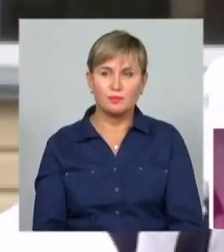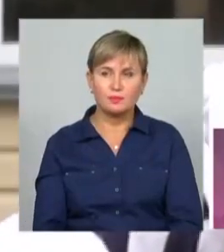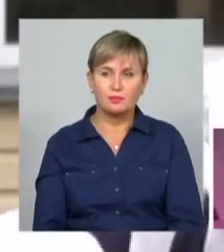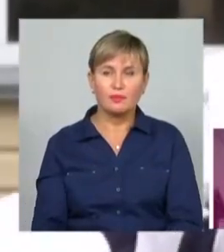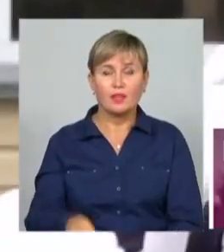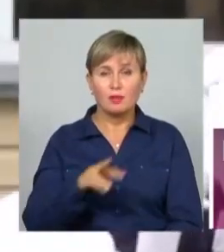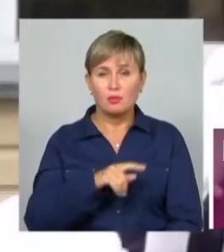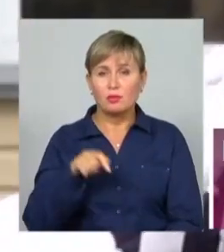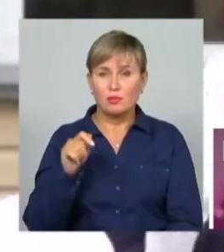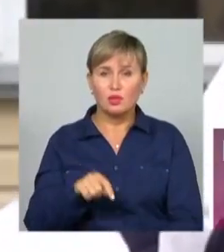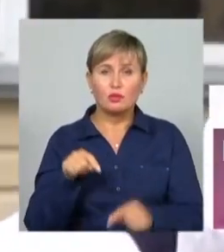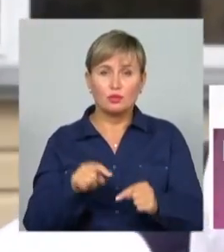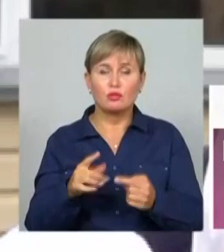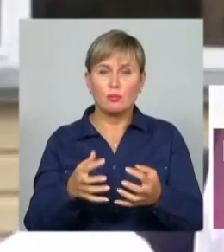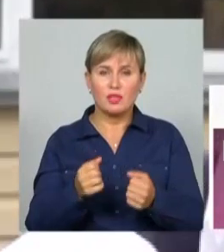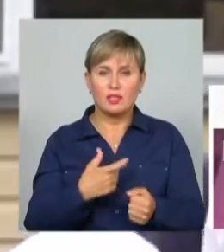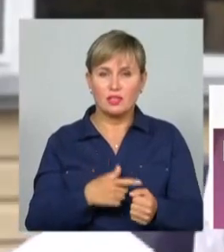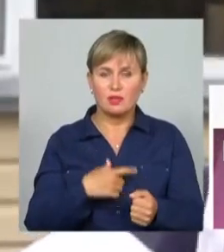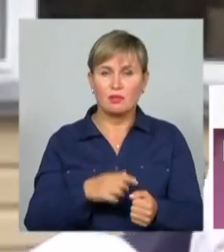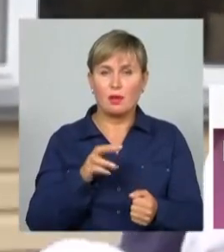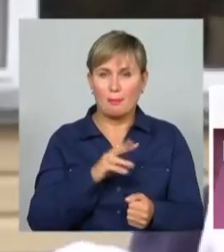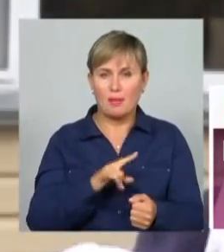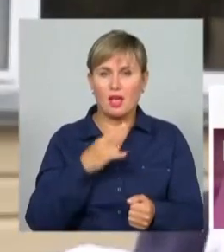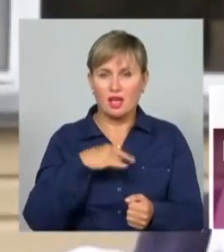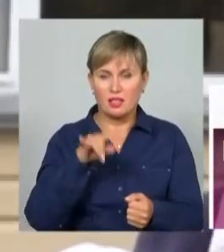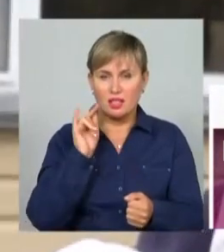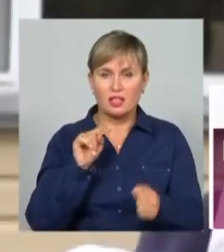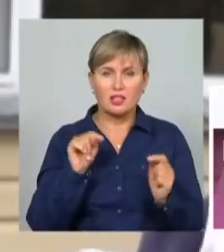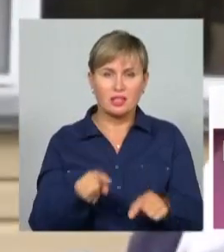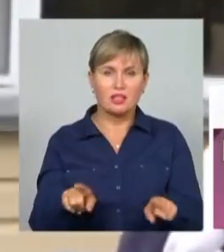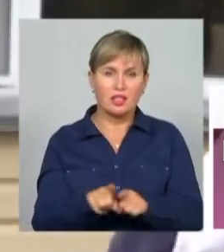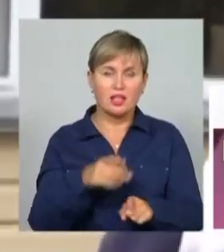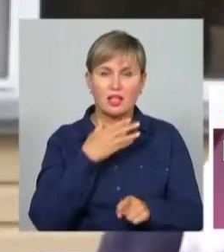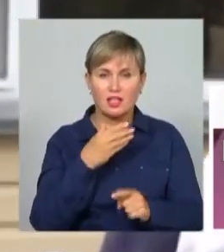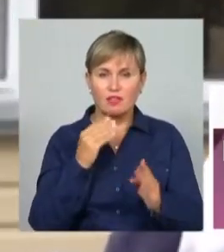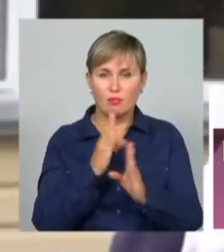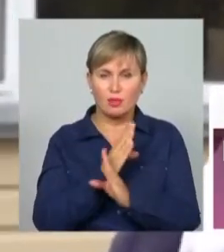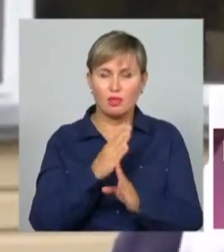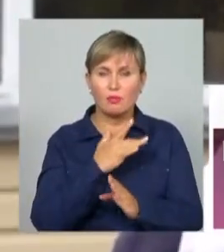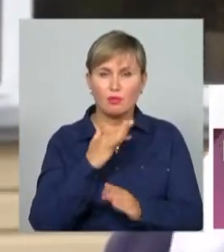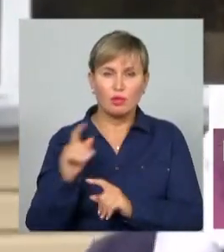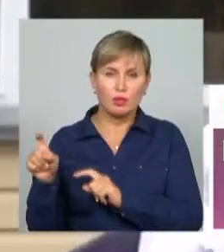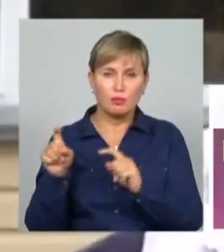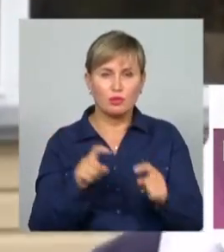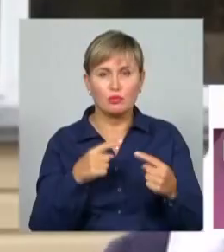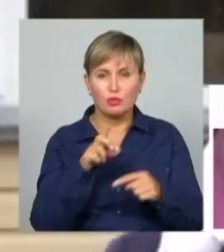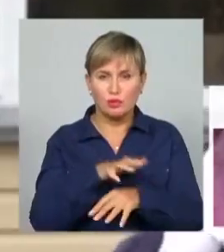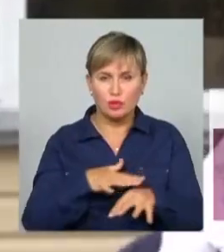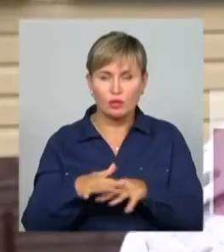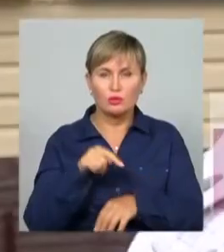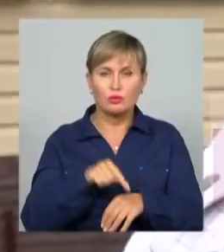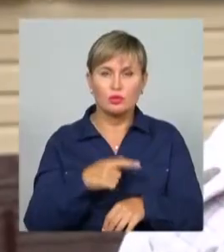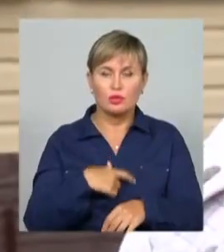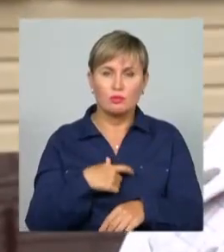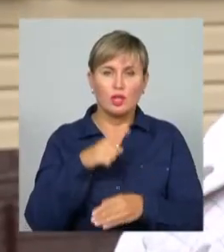Мы приехали сюда, чтобы обрести себя. Как-никак мы казахи. Здесь такая красивая природа. Многие, переезжая в другую страну, чувствуют